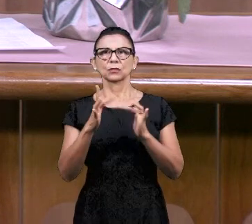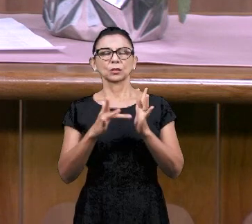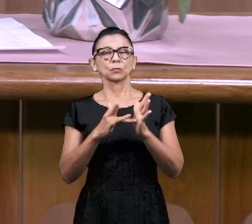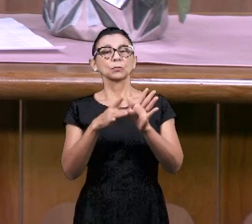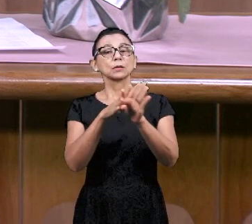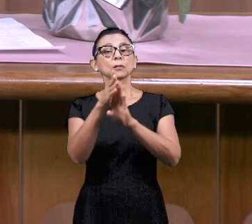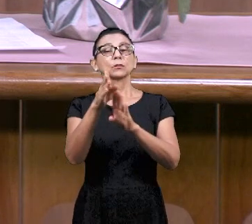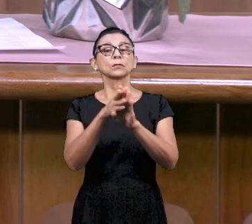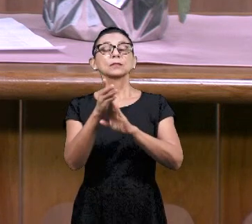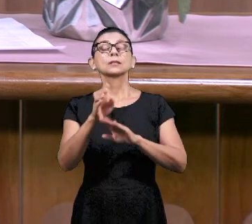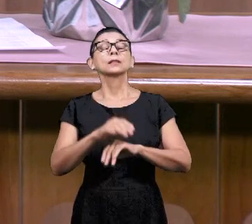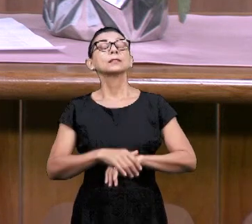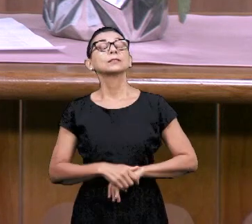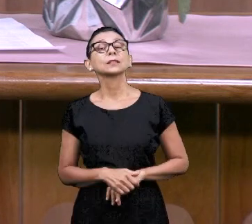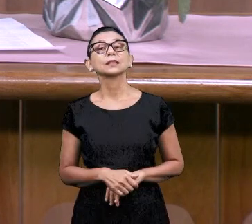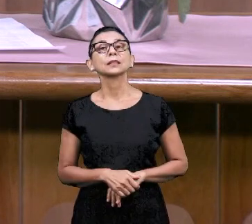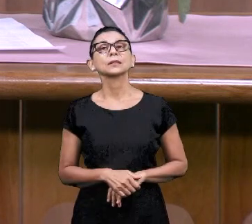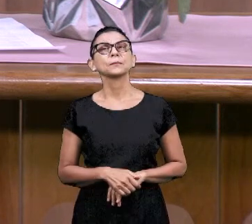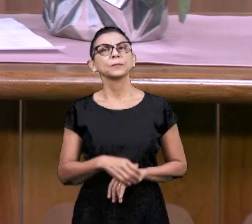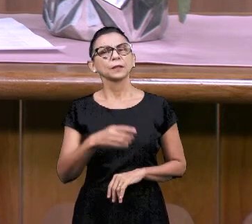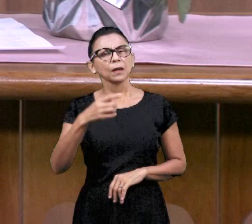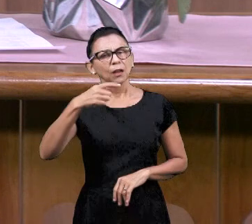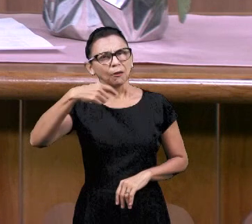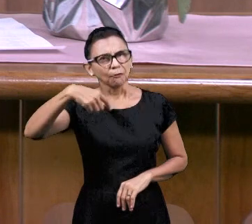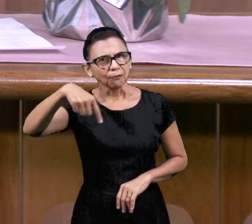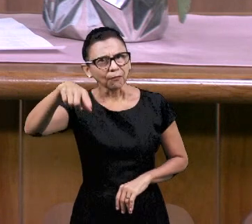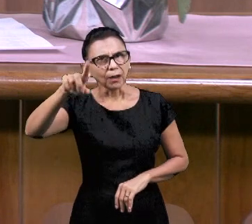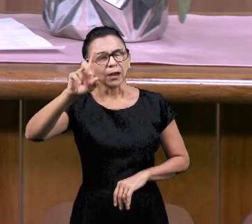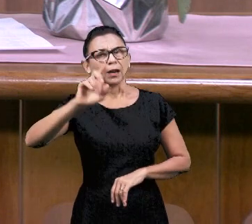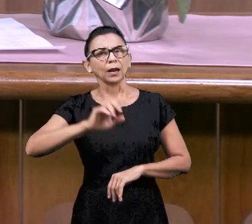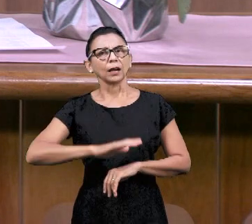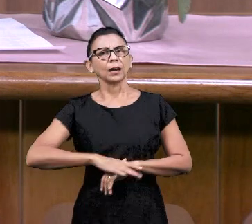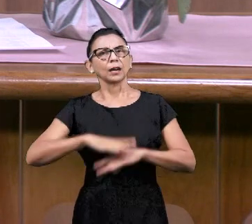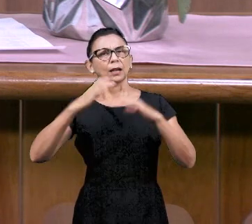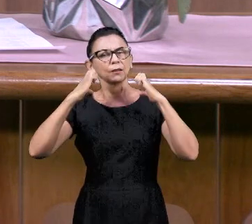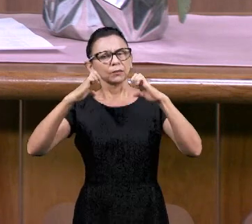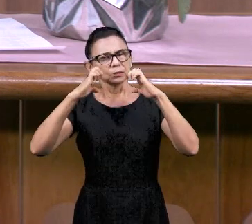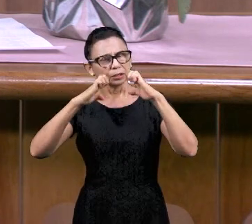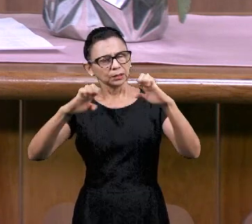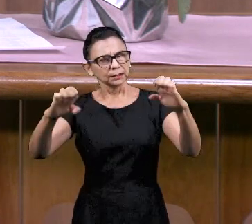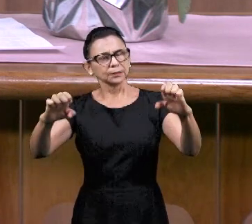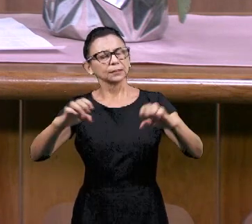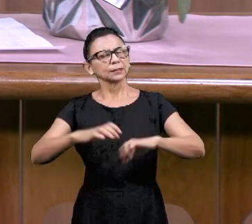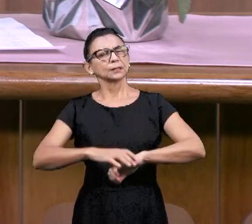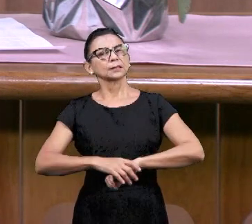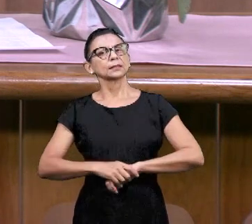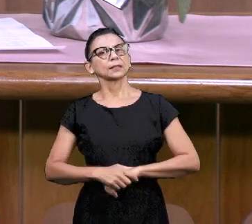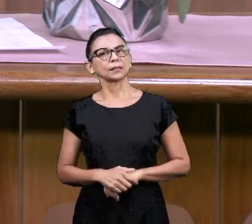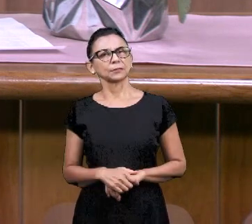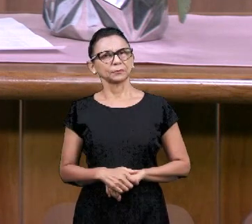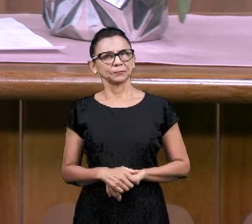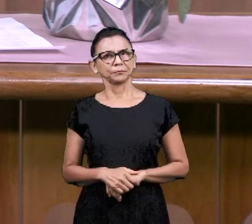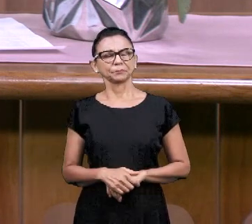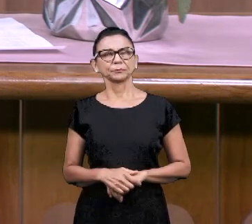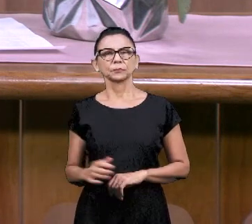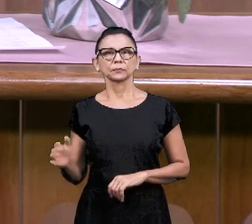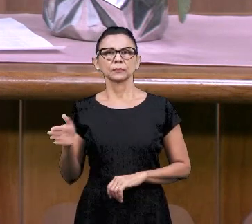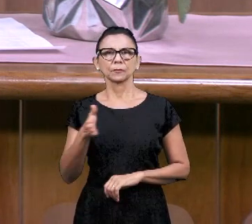est allez-y et faites de la même manière. Très bien, par le passage